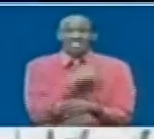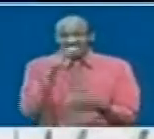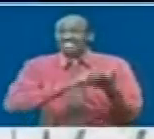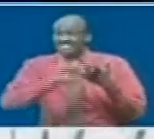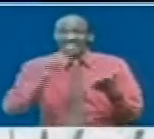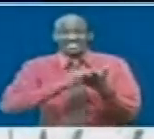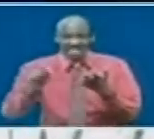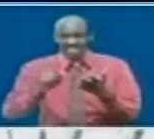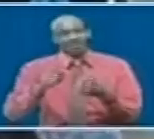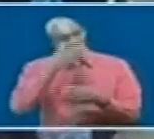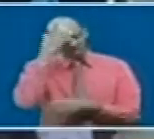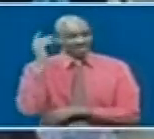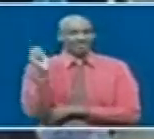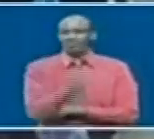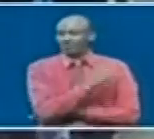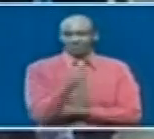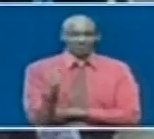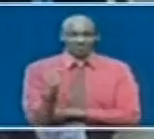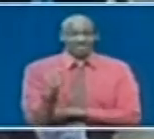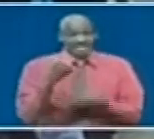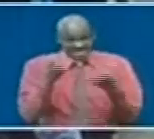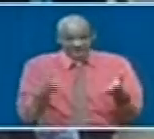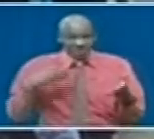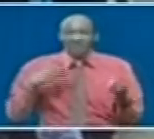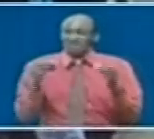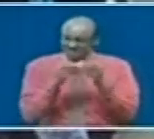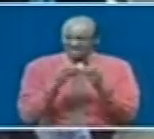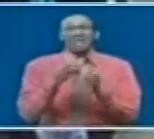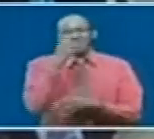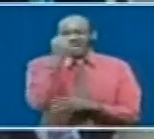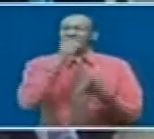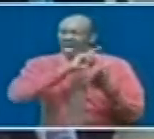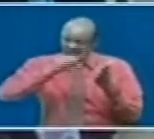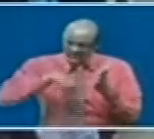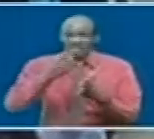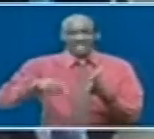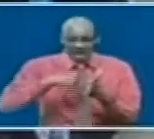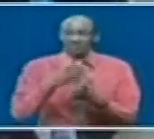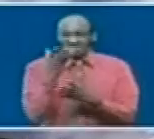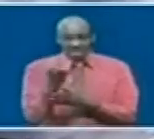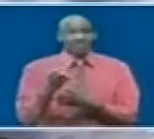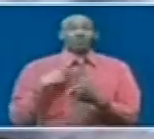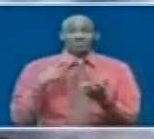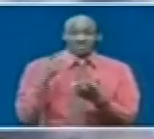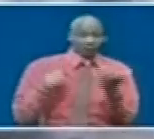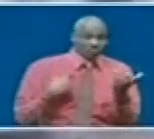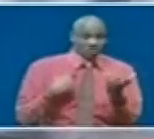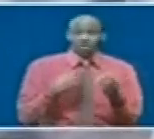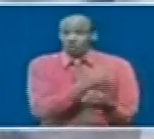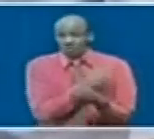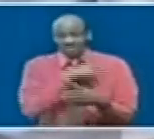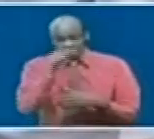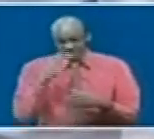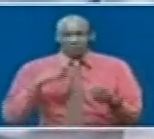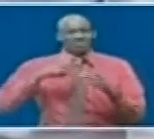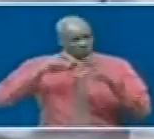sacking, sahau hiyo. Mkutano uliodumu kwa jumla ya saa 5 kati ya madaktari wataalamu na wadau husika